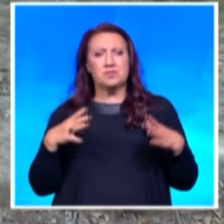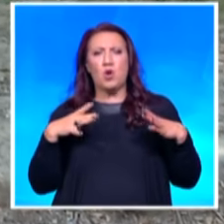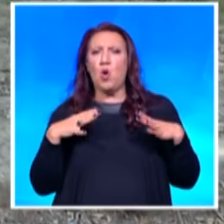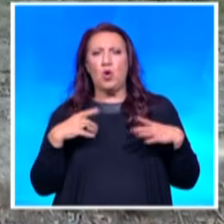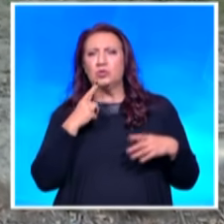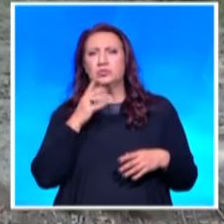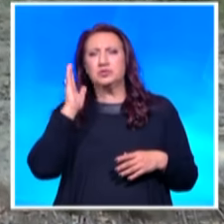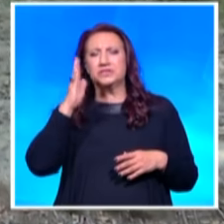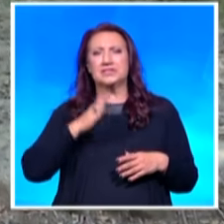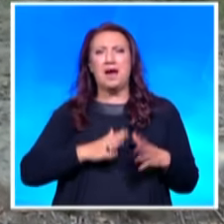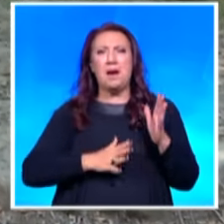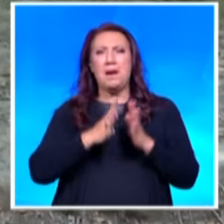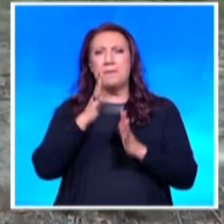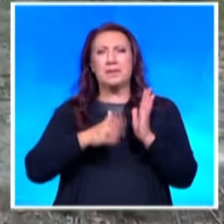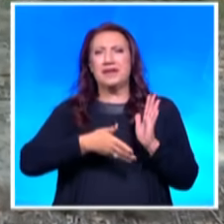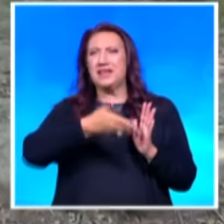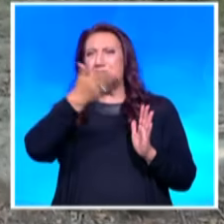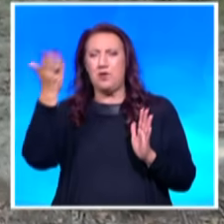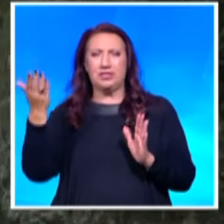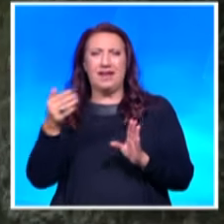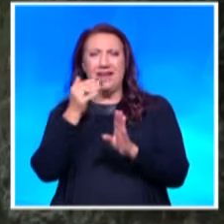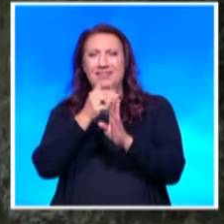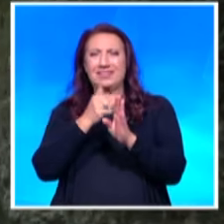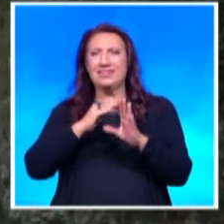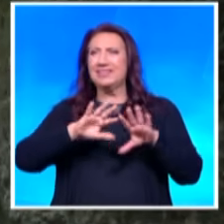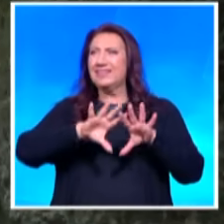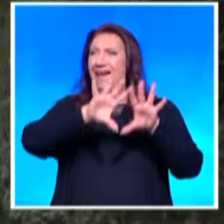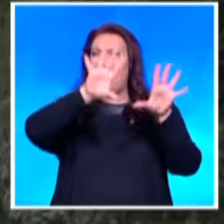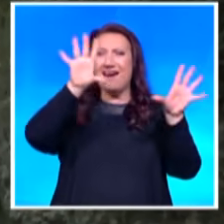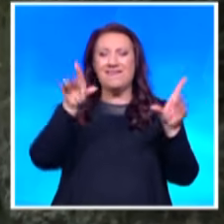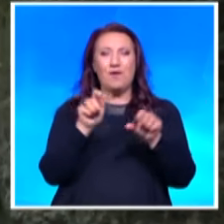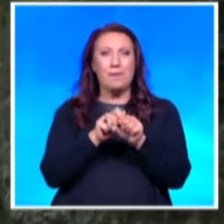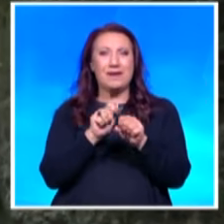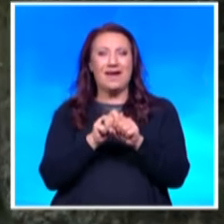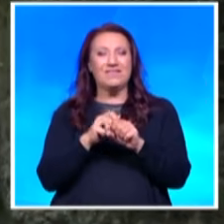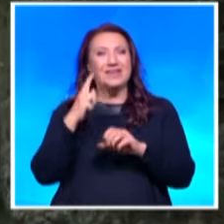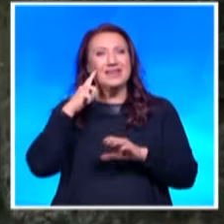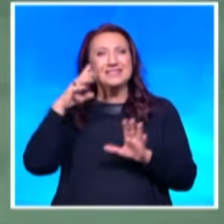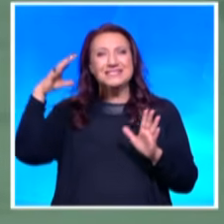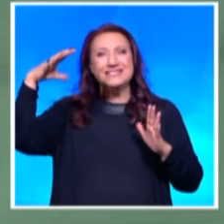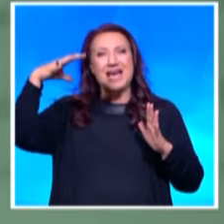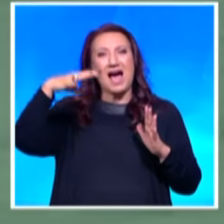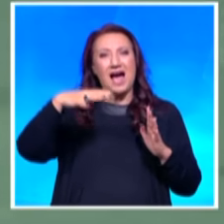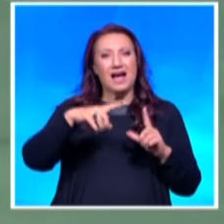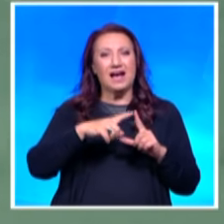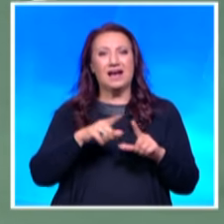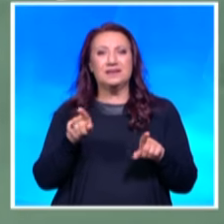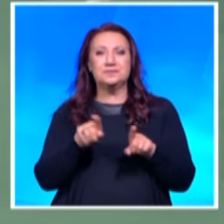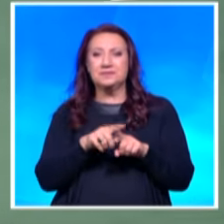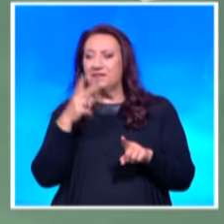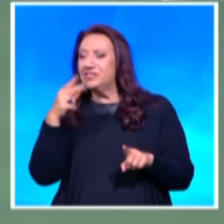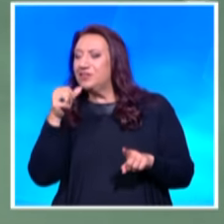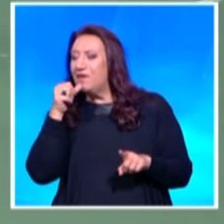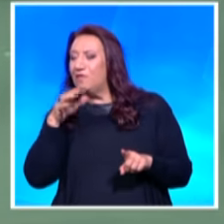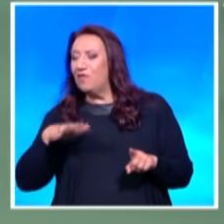природата. Дърветата правят сянка и температурата се променя. Страхотно е. И с водата наоколо и